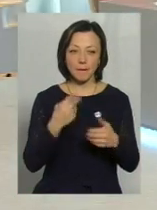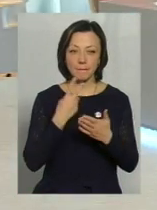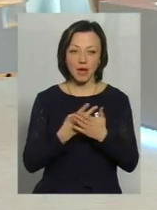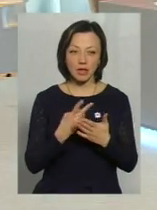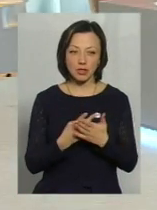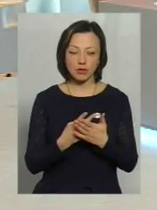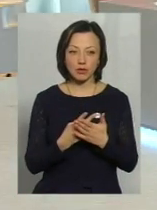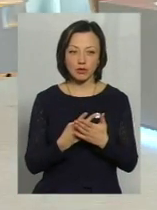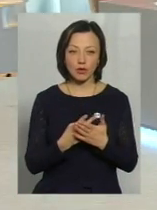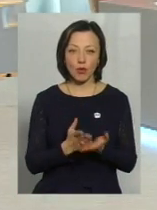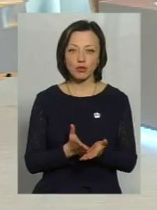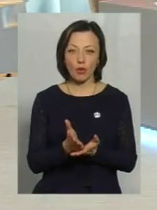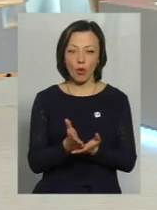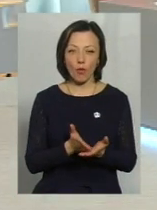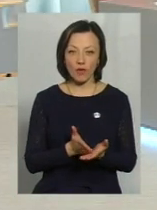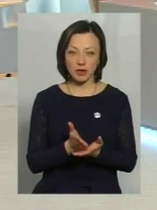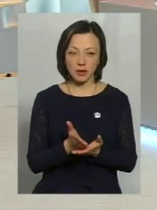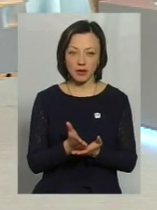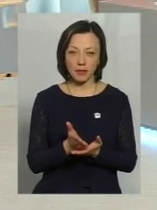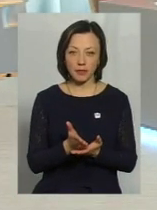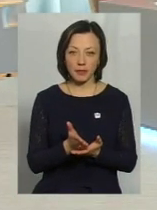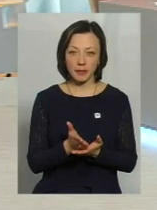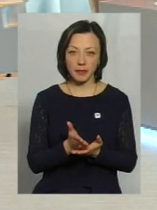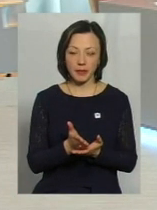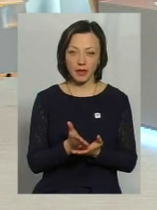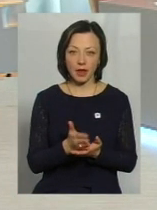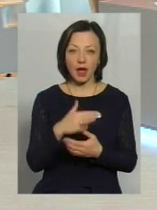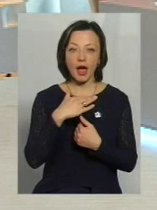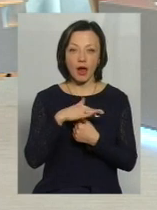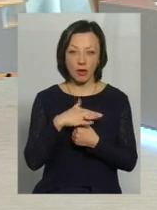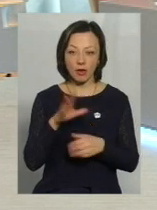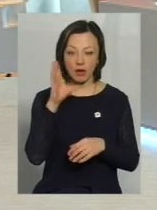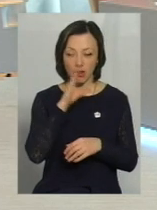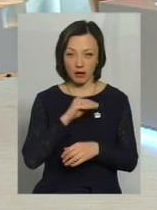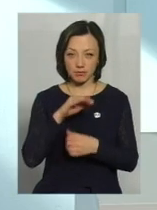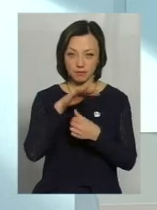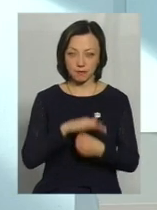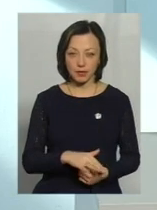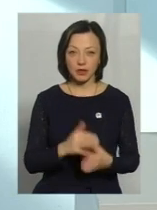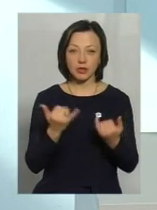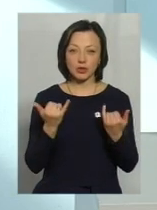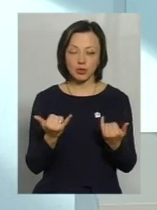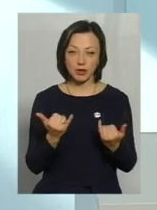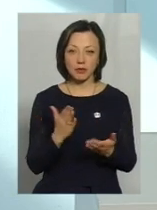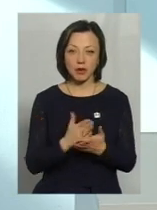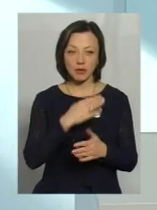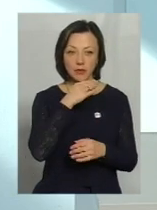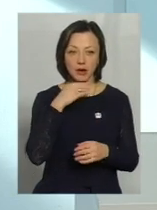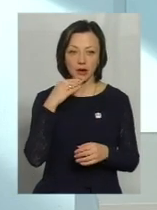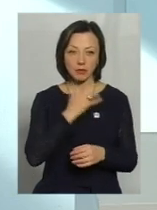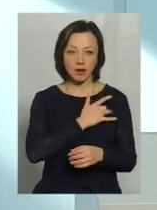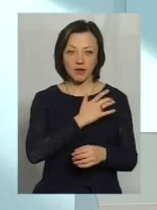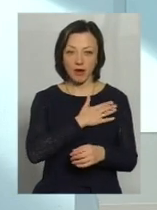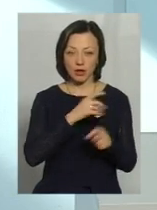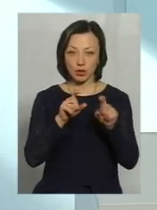ми вже можемо обслуговувати повітряні суди, гелікоптери. Сьогодні в нас вертольоти мають багато і